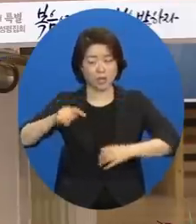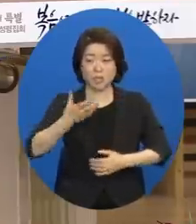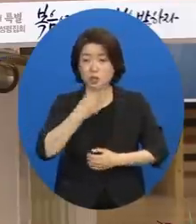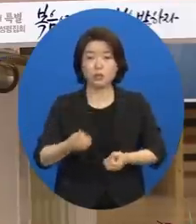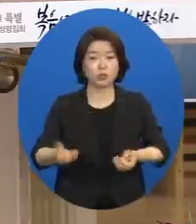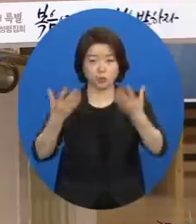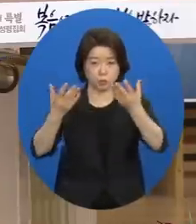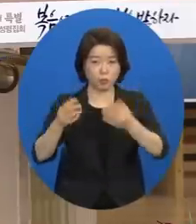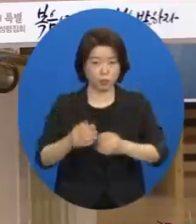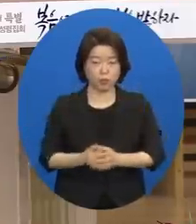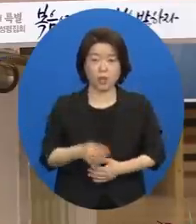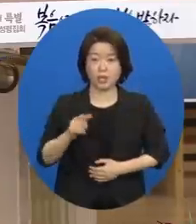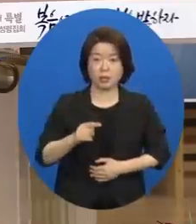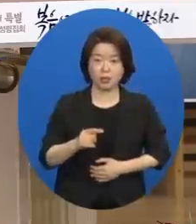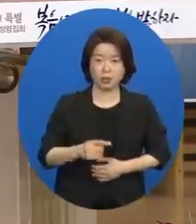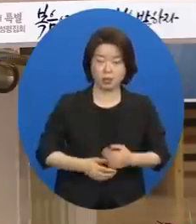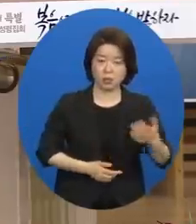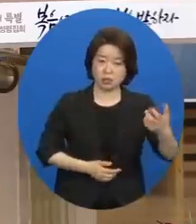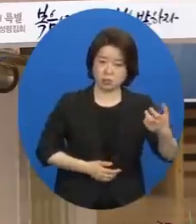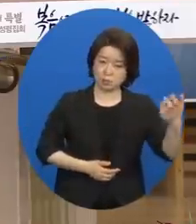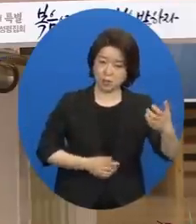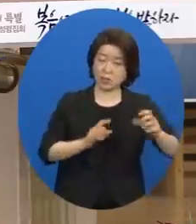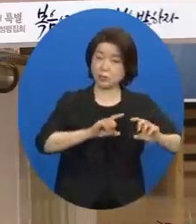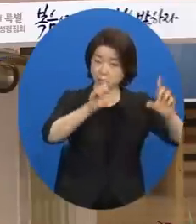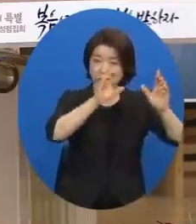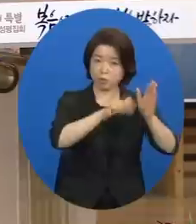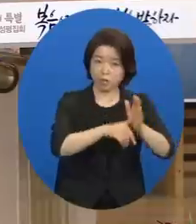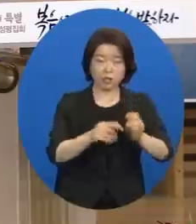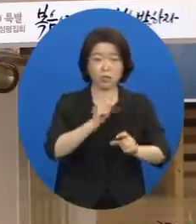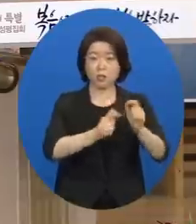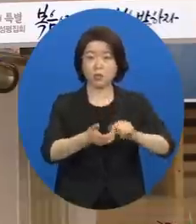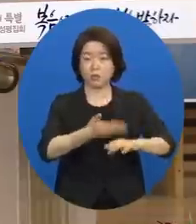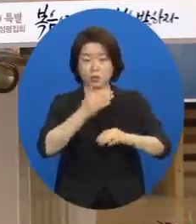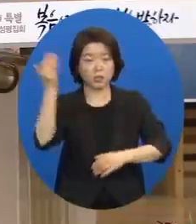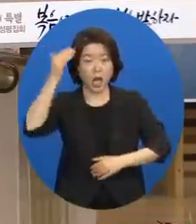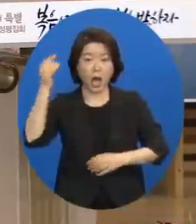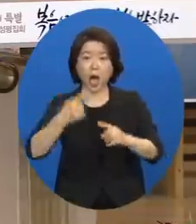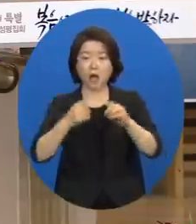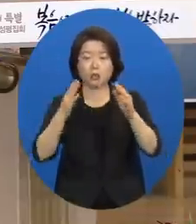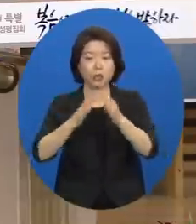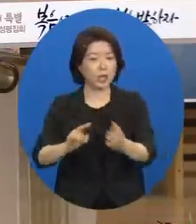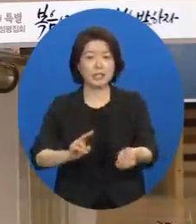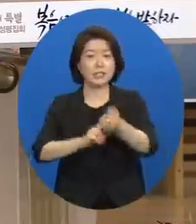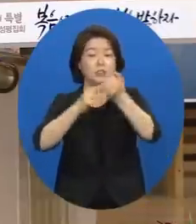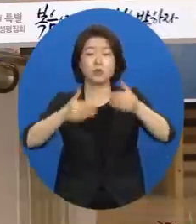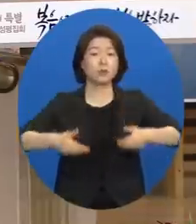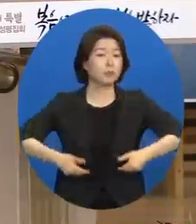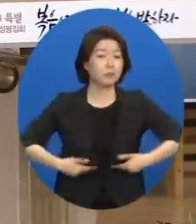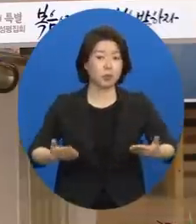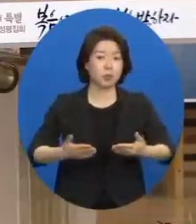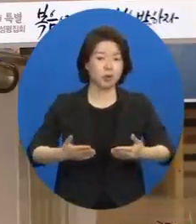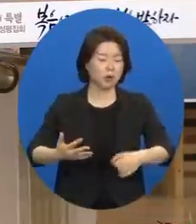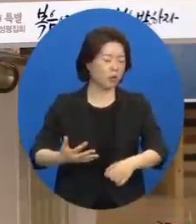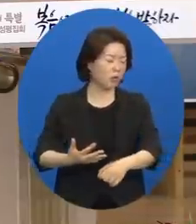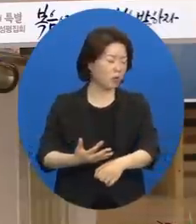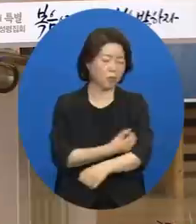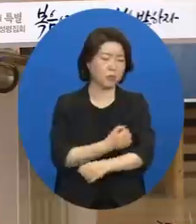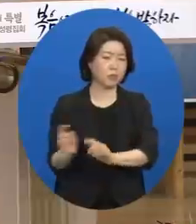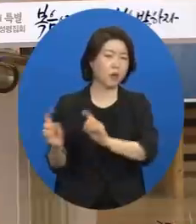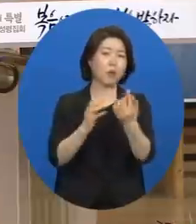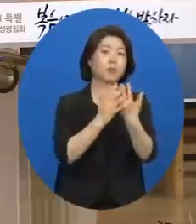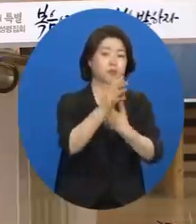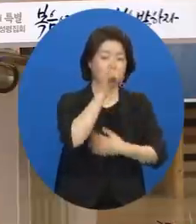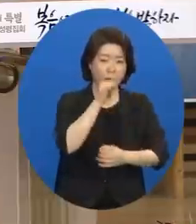축복, 거기에다가 70, 80년대는 더 이상 한국 교회는 기적이 필요하지 않을 만큼 대단했습니다.